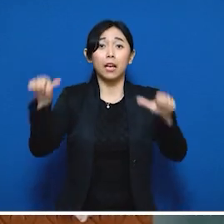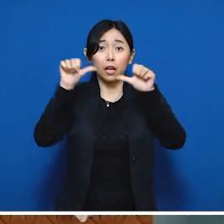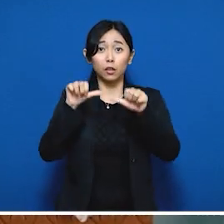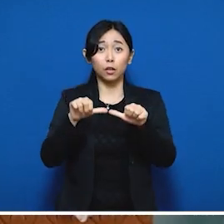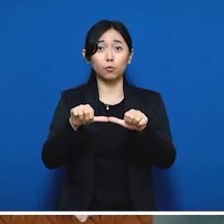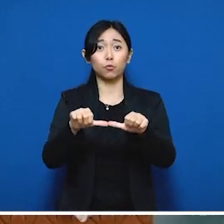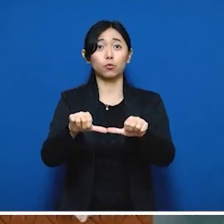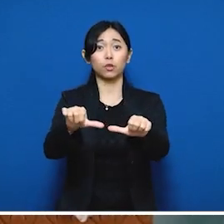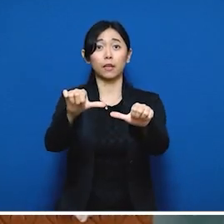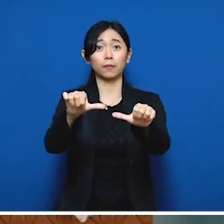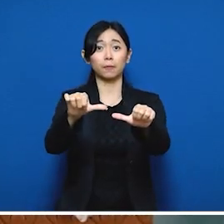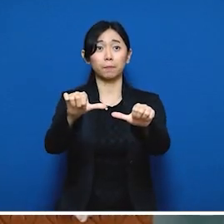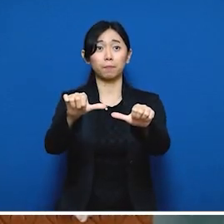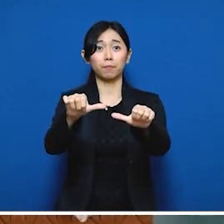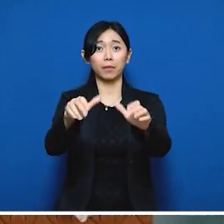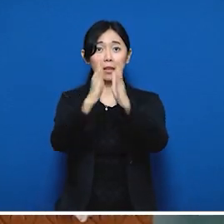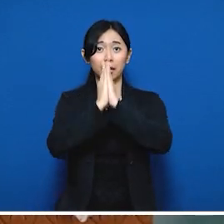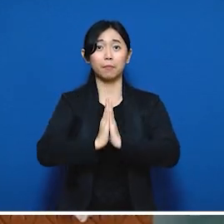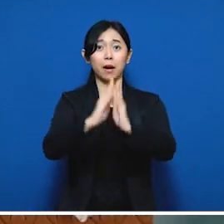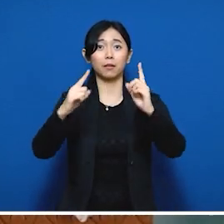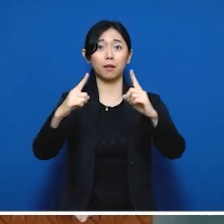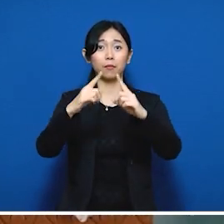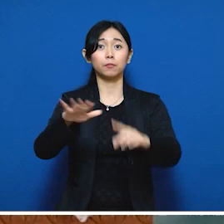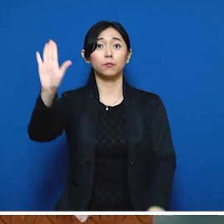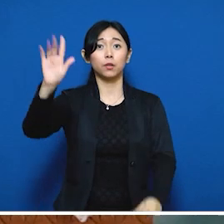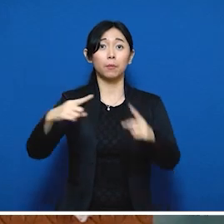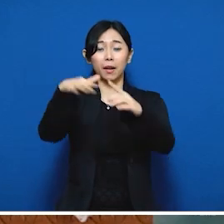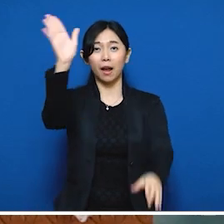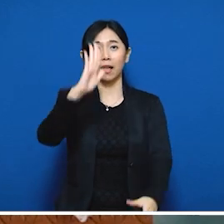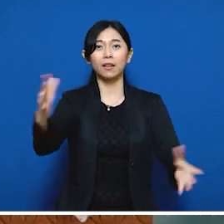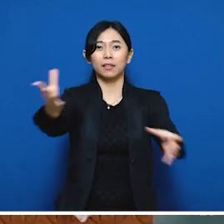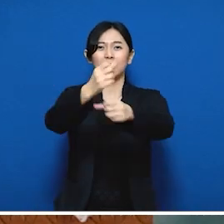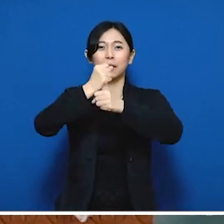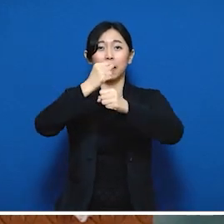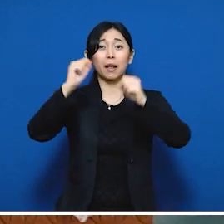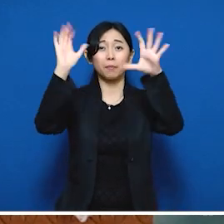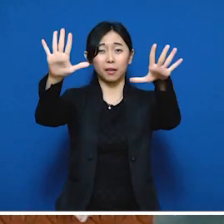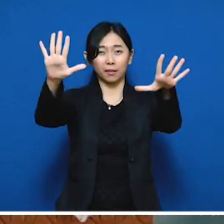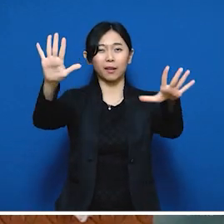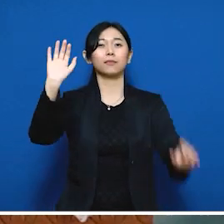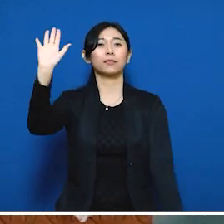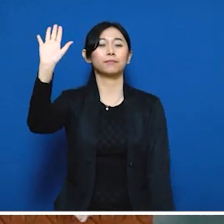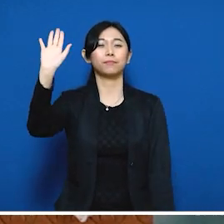Teruskanlah baktimu kepada Allah dan terimalah berkat-Nya.